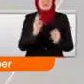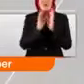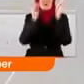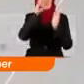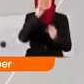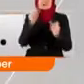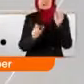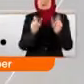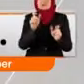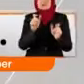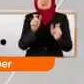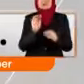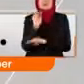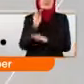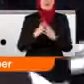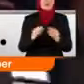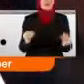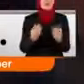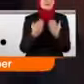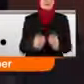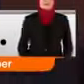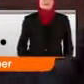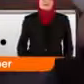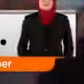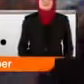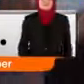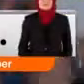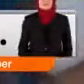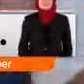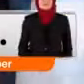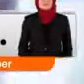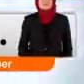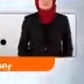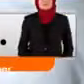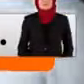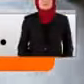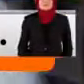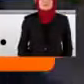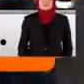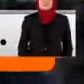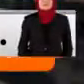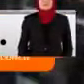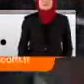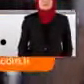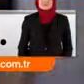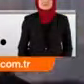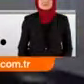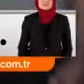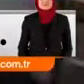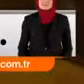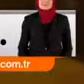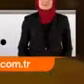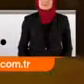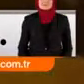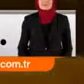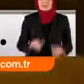topla ve Yaşar cinbaş hayatını kaybetti abone ol da